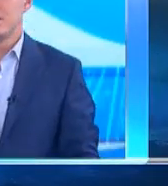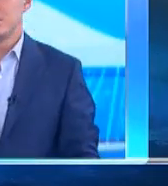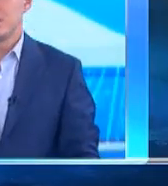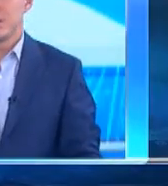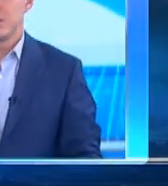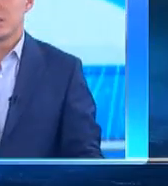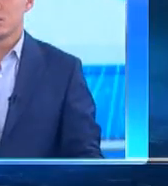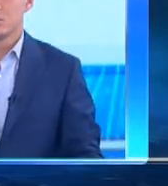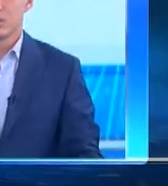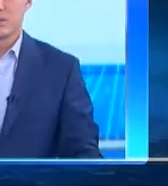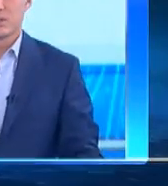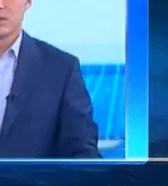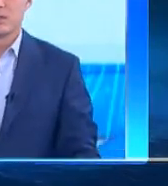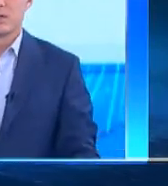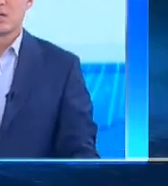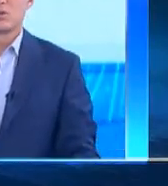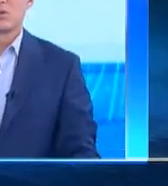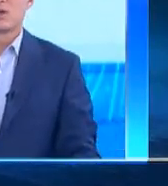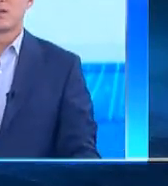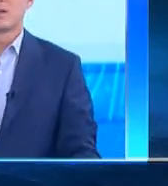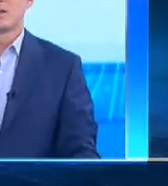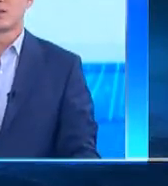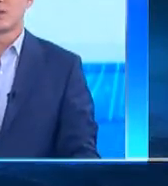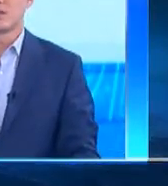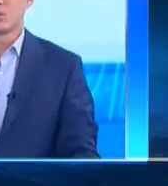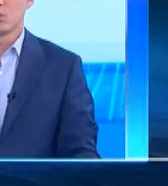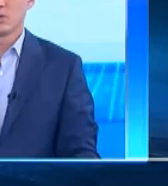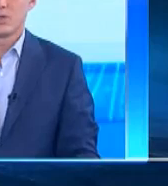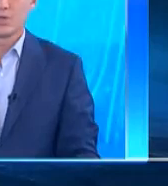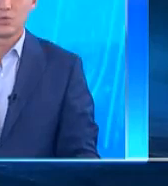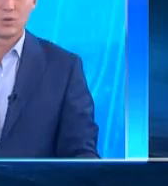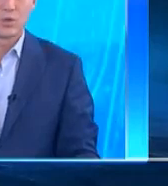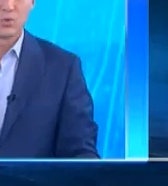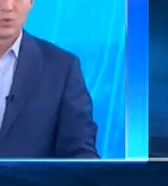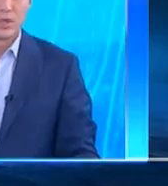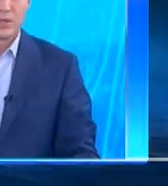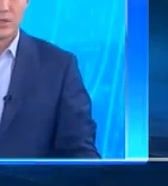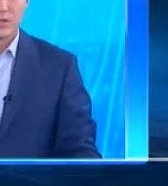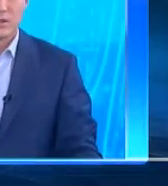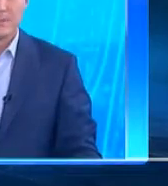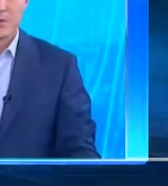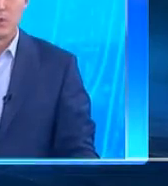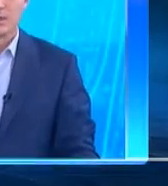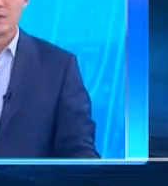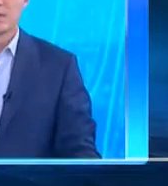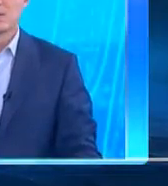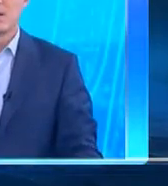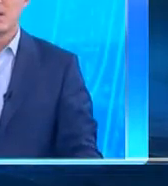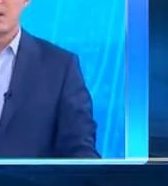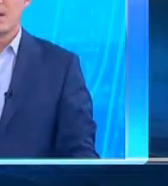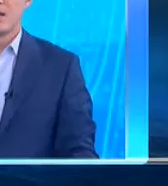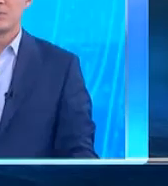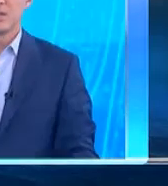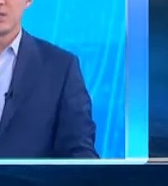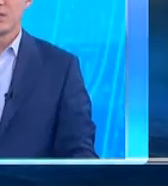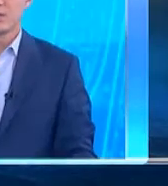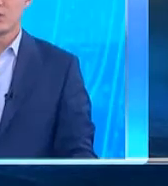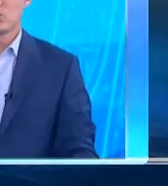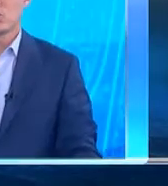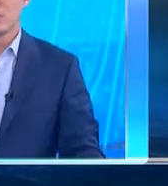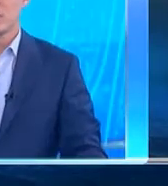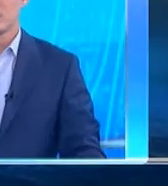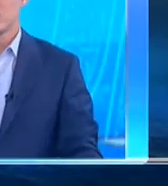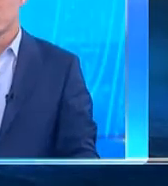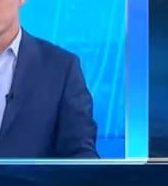Астанада теннистен президент кубогы басталды. Дәстүрлі халықаралық жарысқа 30 елден 100-ге жуық теннисші жиналды. Олардың арасында әлемдік